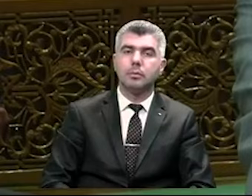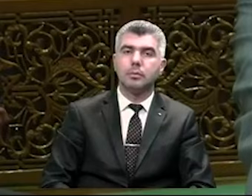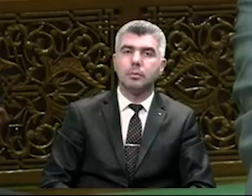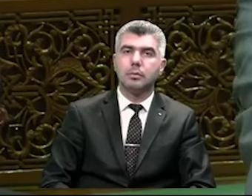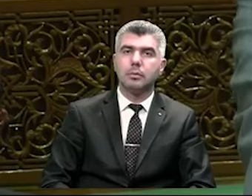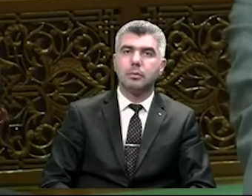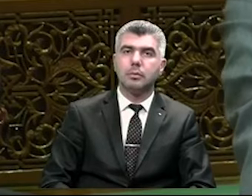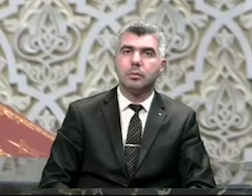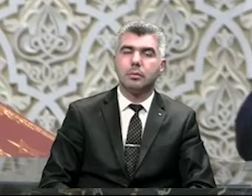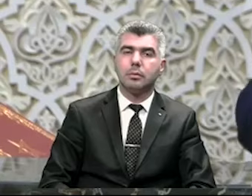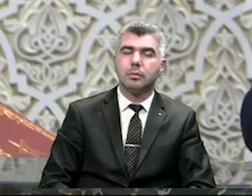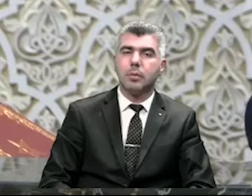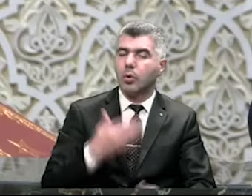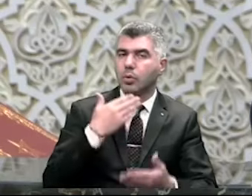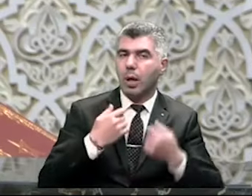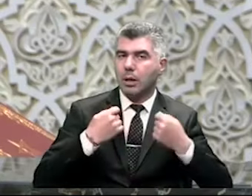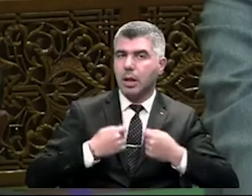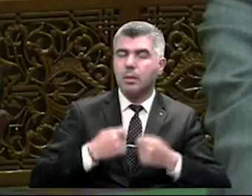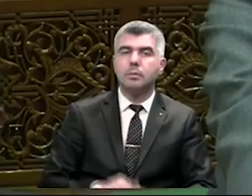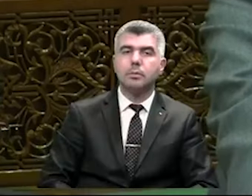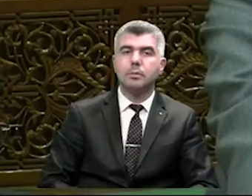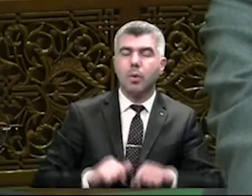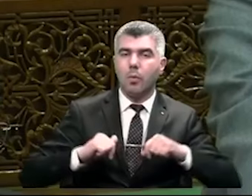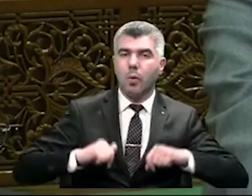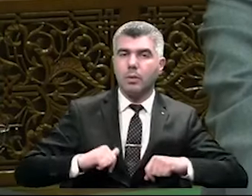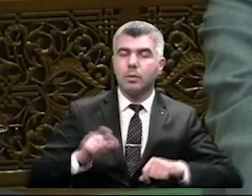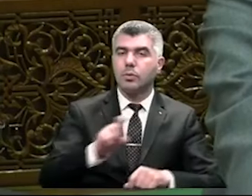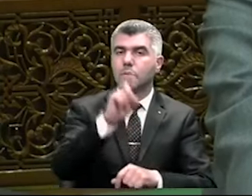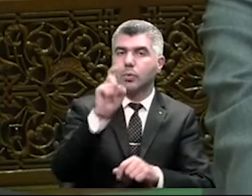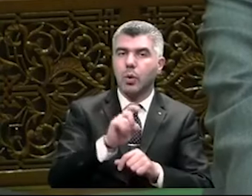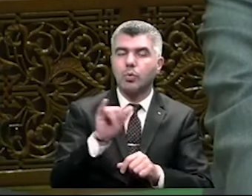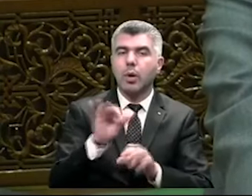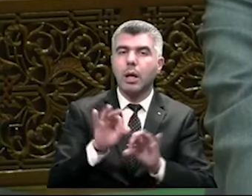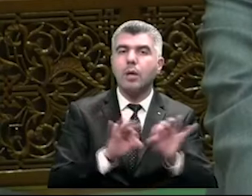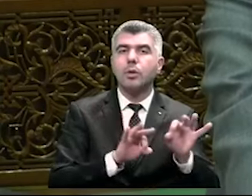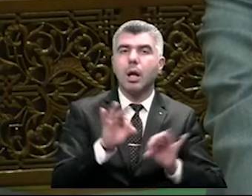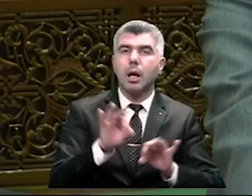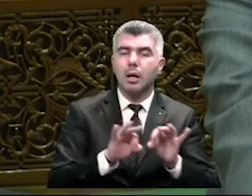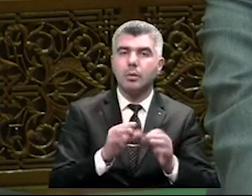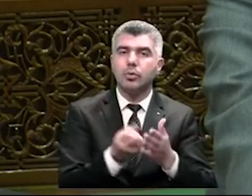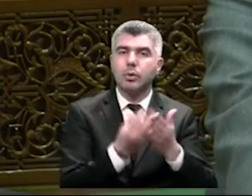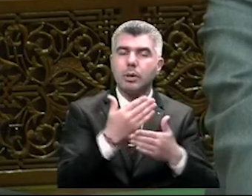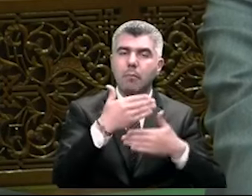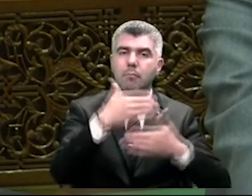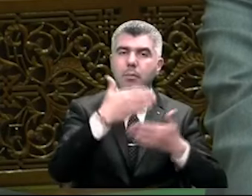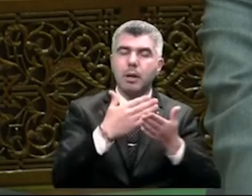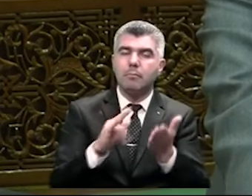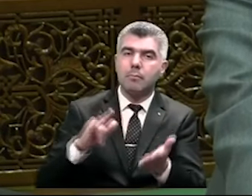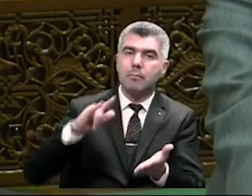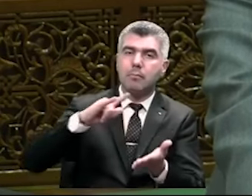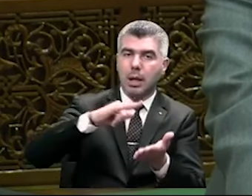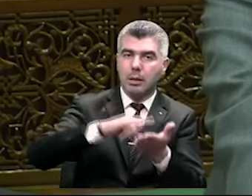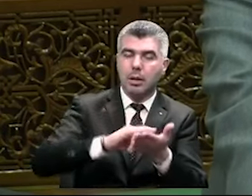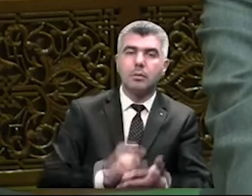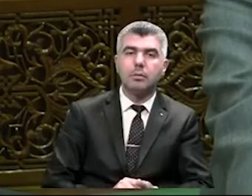تفضل سي كمال شكرا السيد الرئيس المحترم السيد الوزير المحترم نسائلكم على الاجراءات المتخذه لتطوير وتحديث المطارات خصوصا